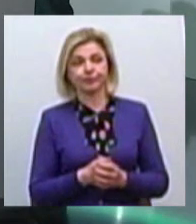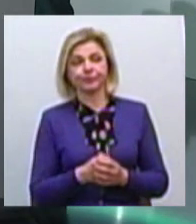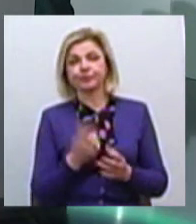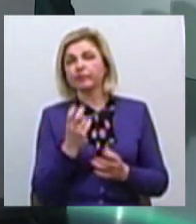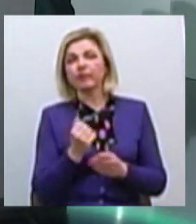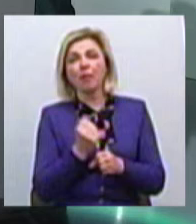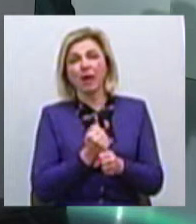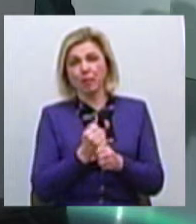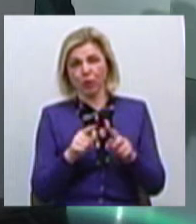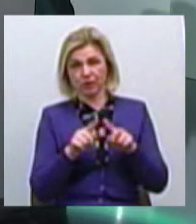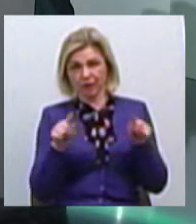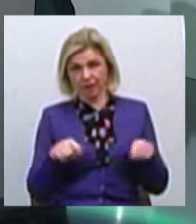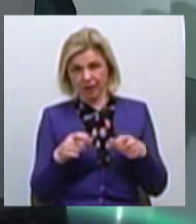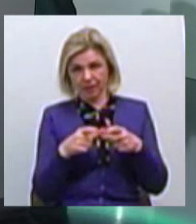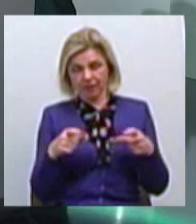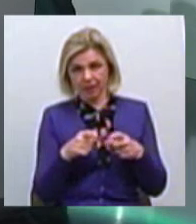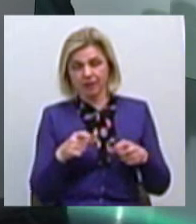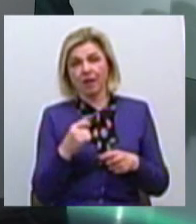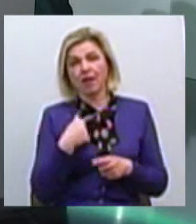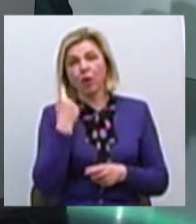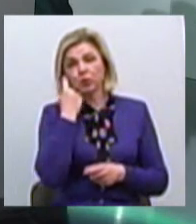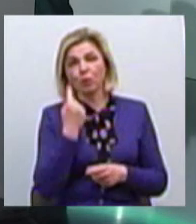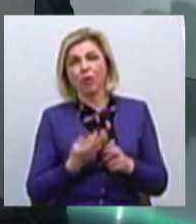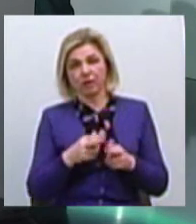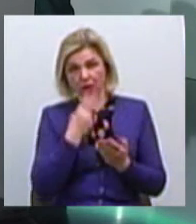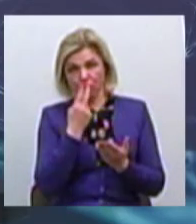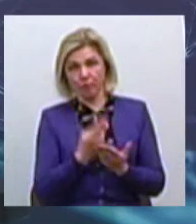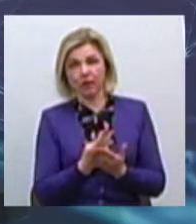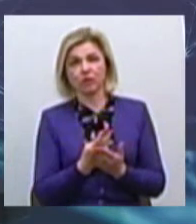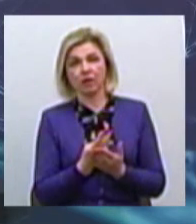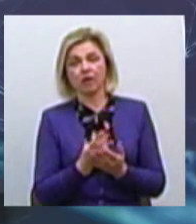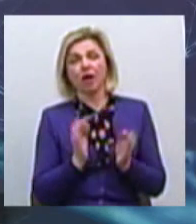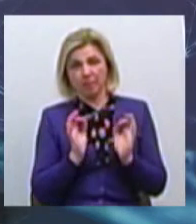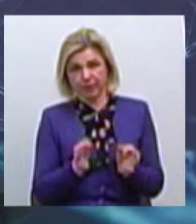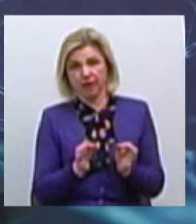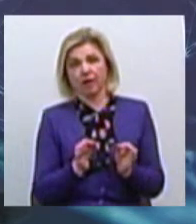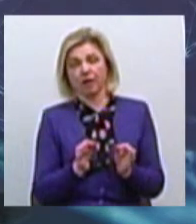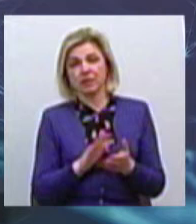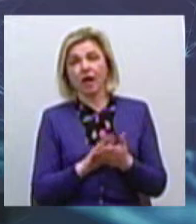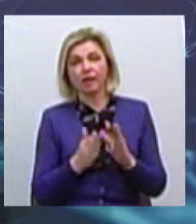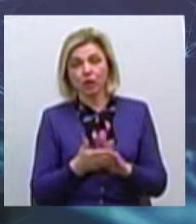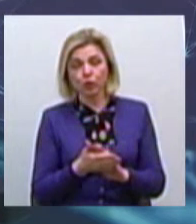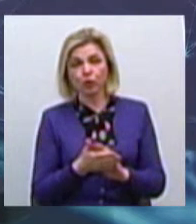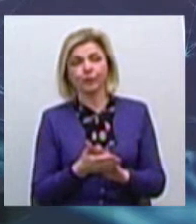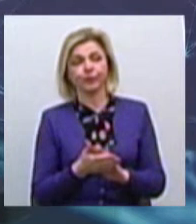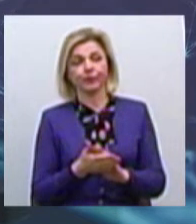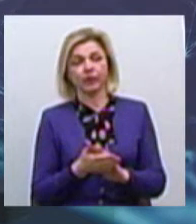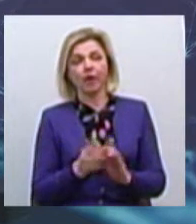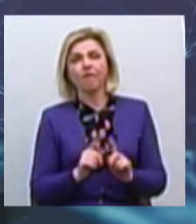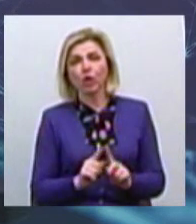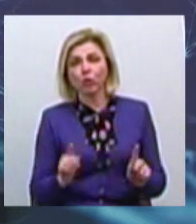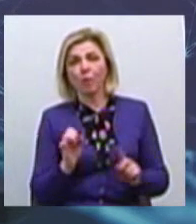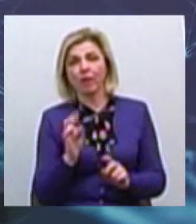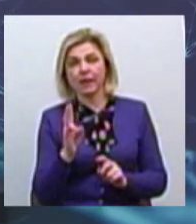данные. То есть это, я думаю, отображает электоральную картину. То есть определенный феномен, так